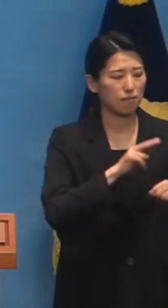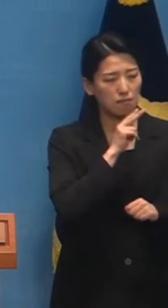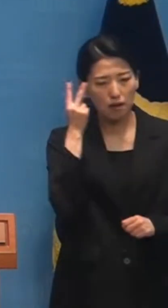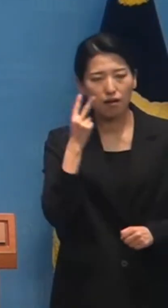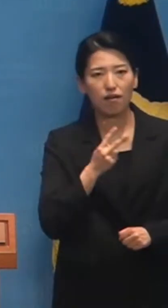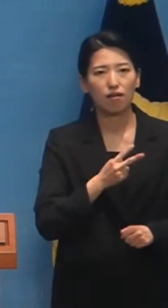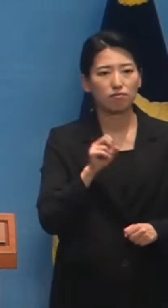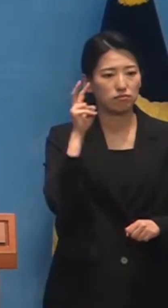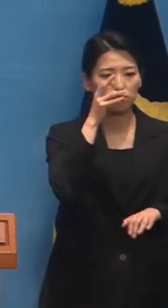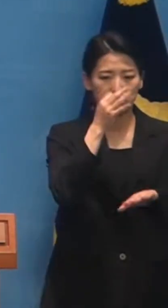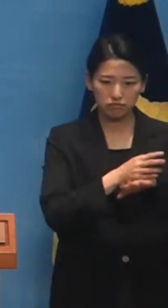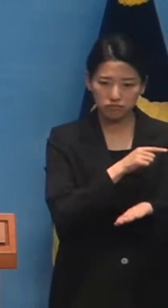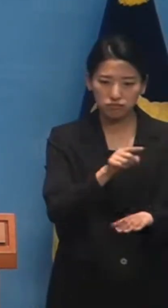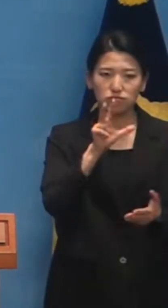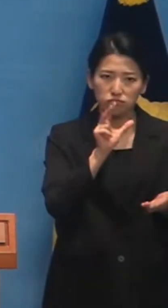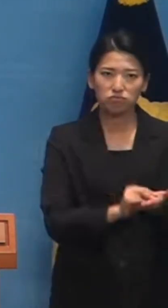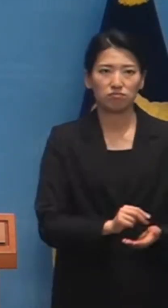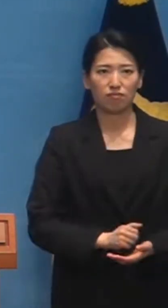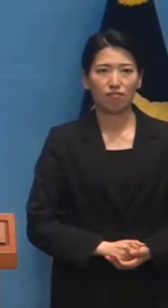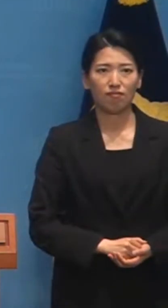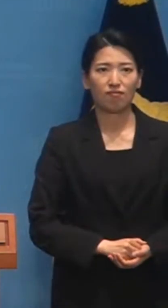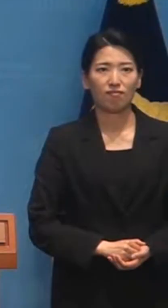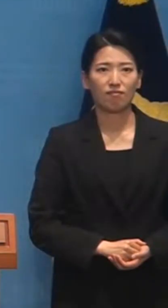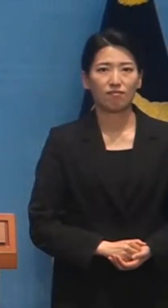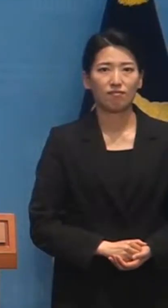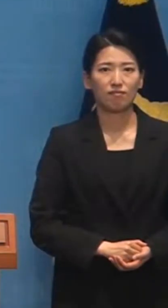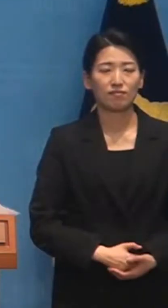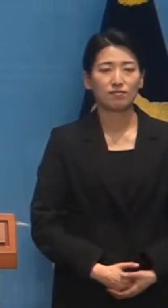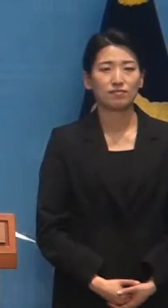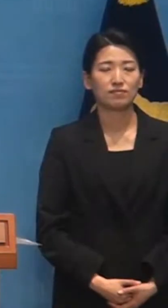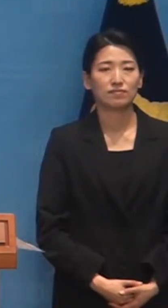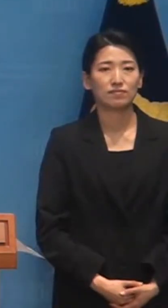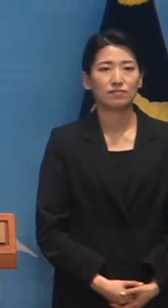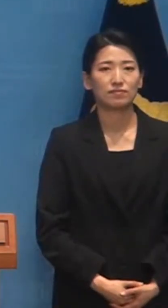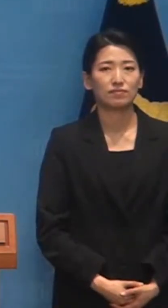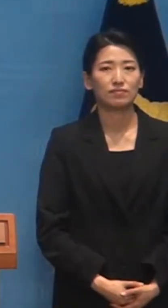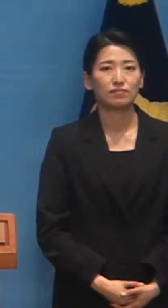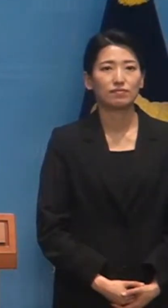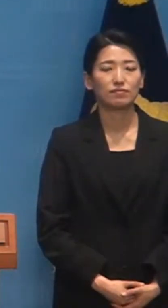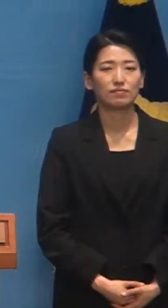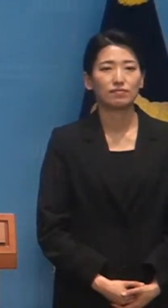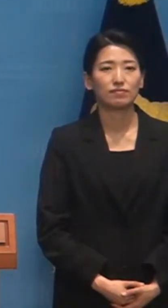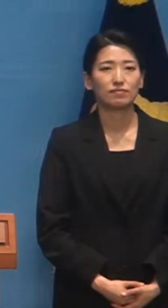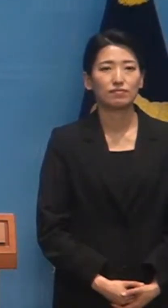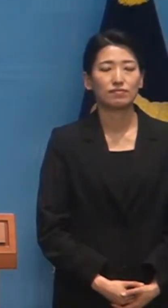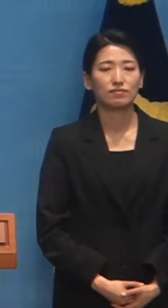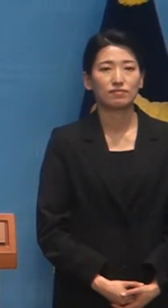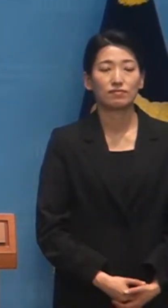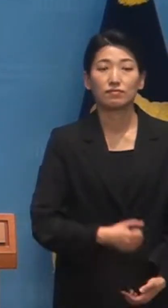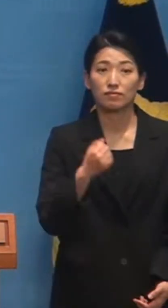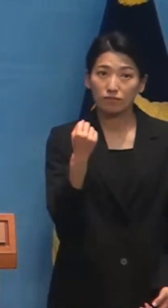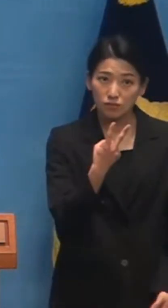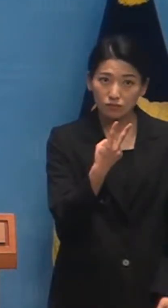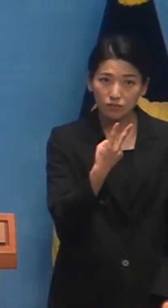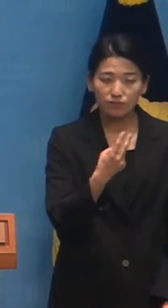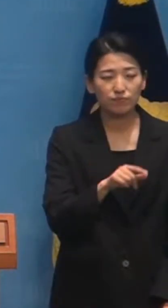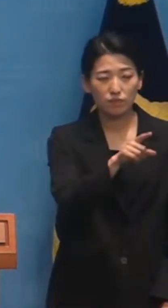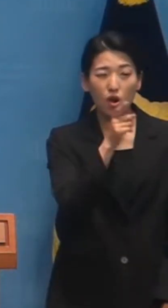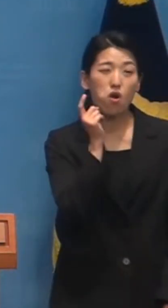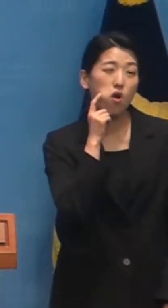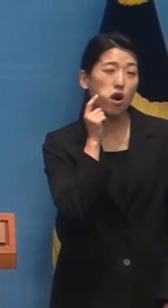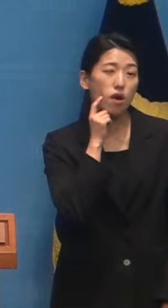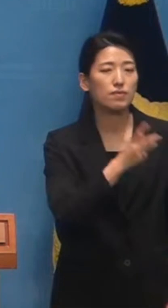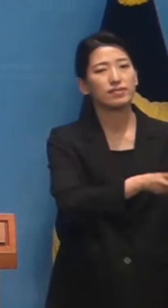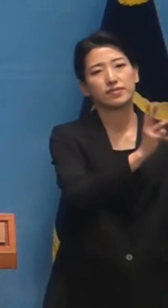사과를 하고 있습니다. 본인의 말을 뒤집고 있는 것입니다. 다음으로 국민의힘 대선주자 거짓말